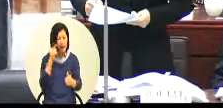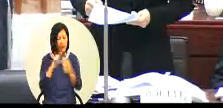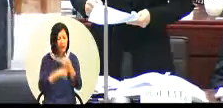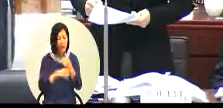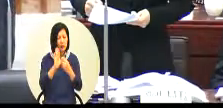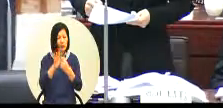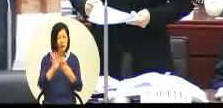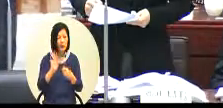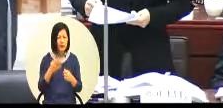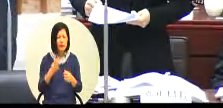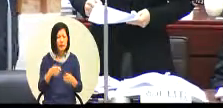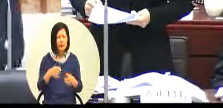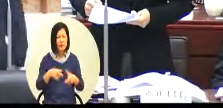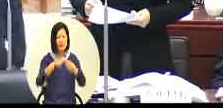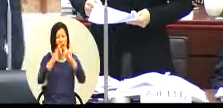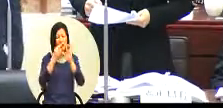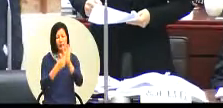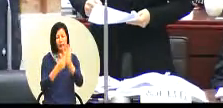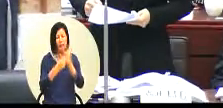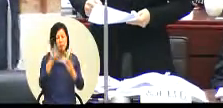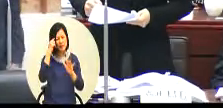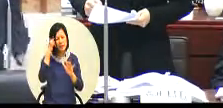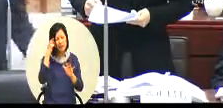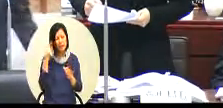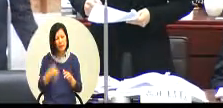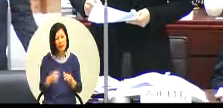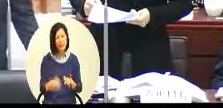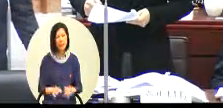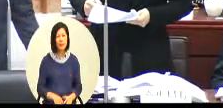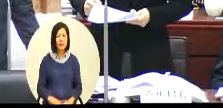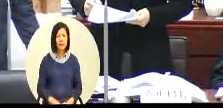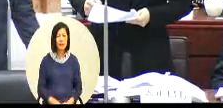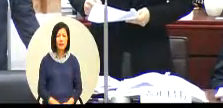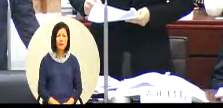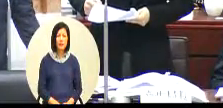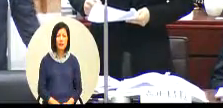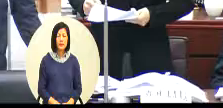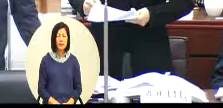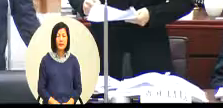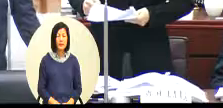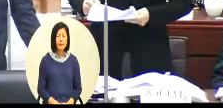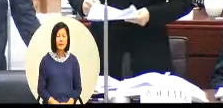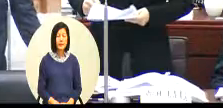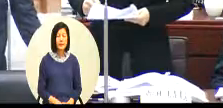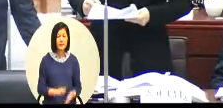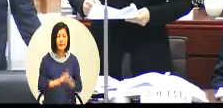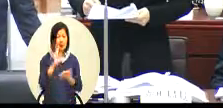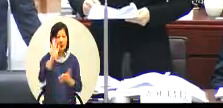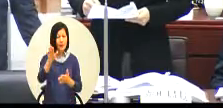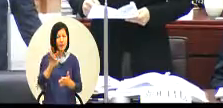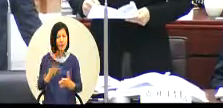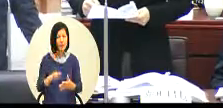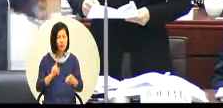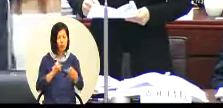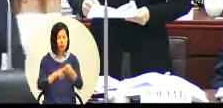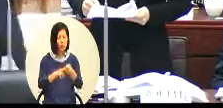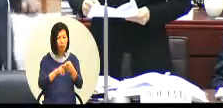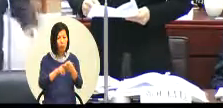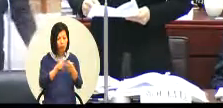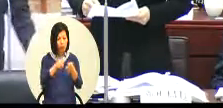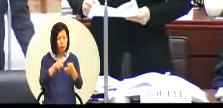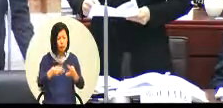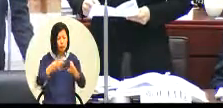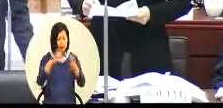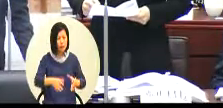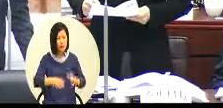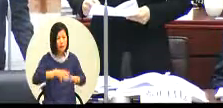你现在的灵魂人物你的概念反而没有那么大。你说未来要做主体的推动成功，在这